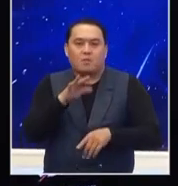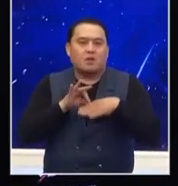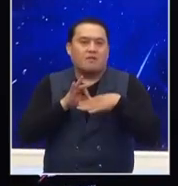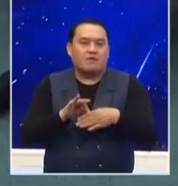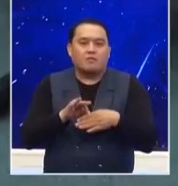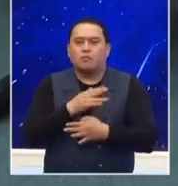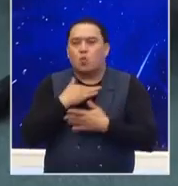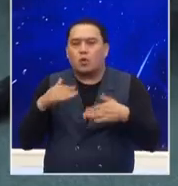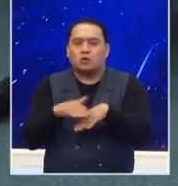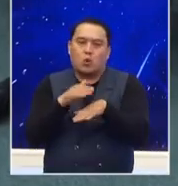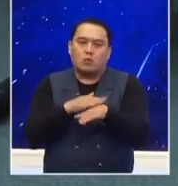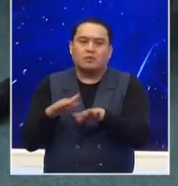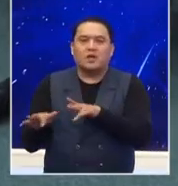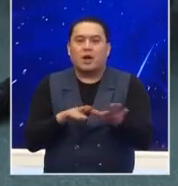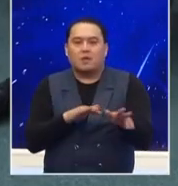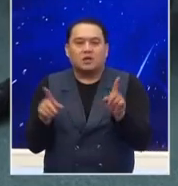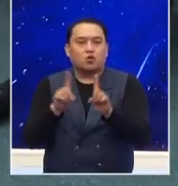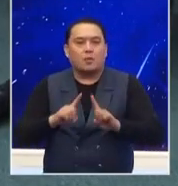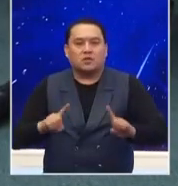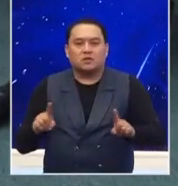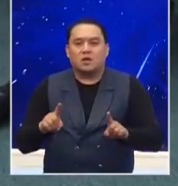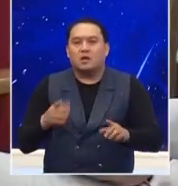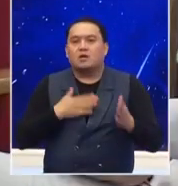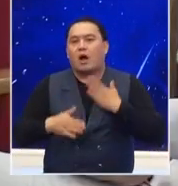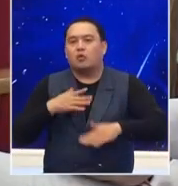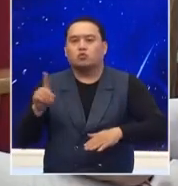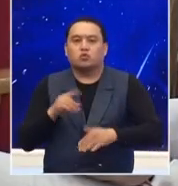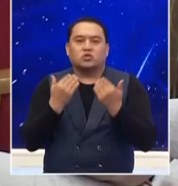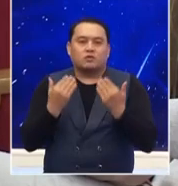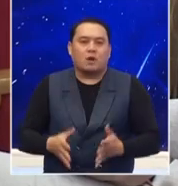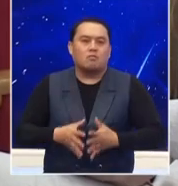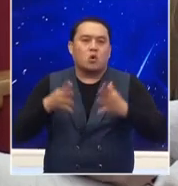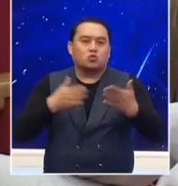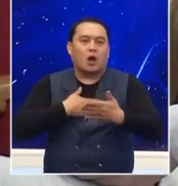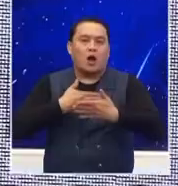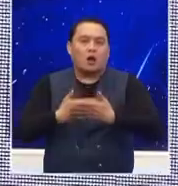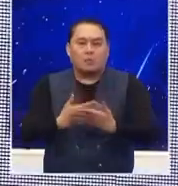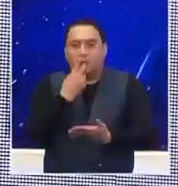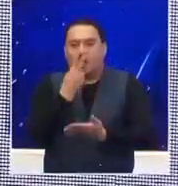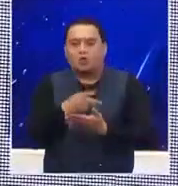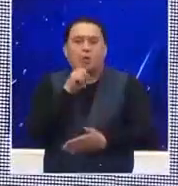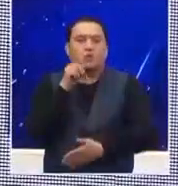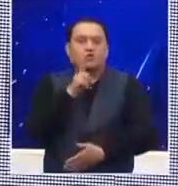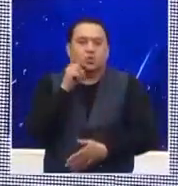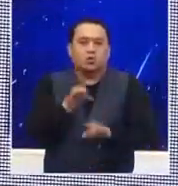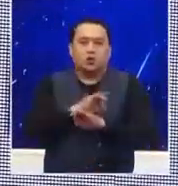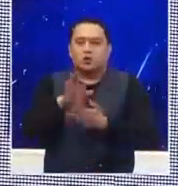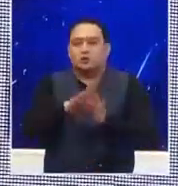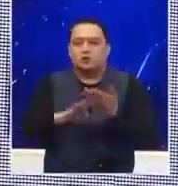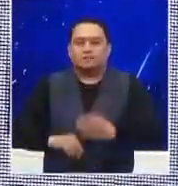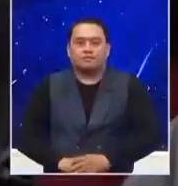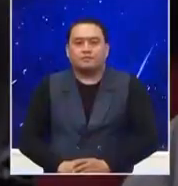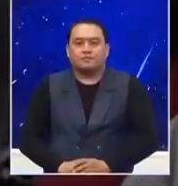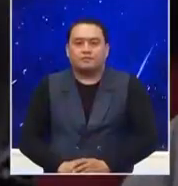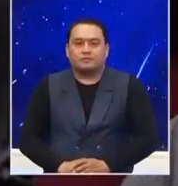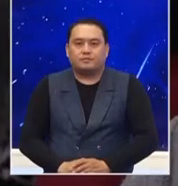проведено немало благотворительных мероприятий. Особенно отрадно, что сегодня большую активность проявляет молодежь, отметили собравшиеся.